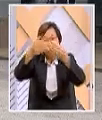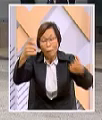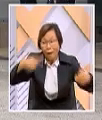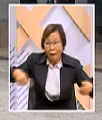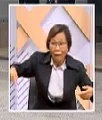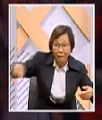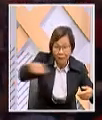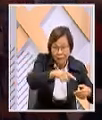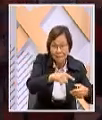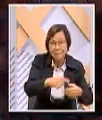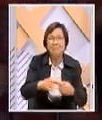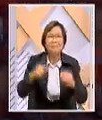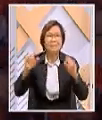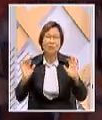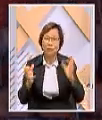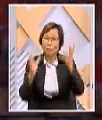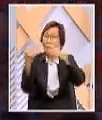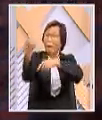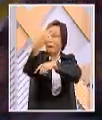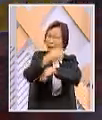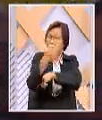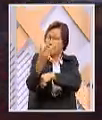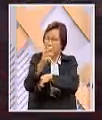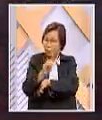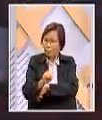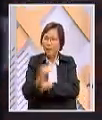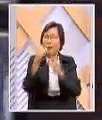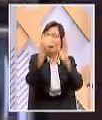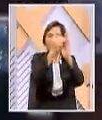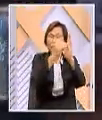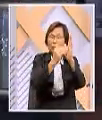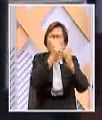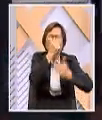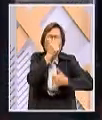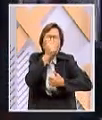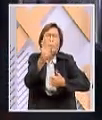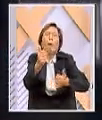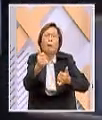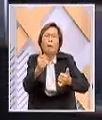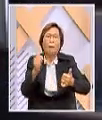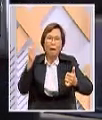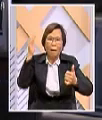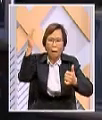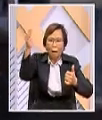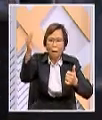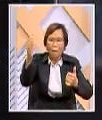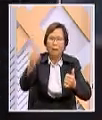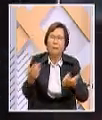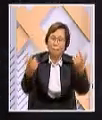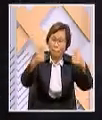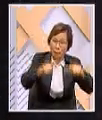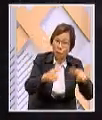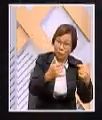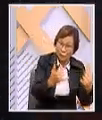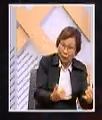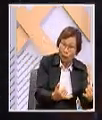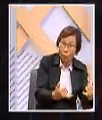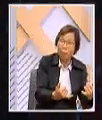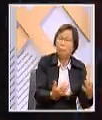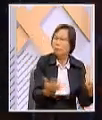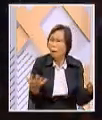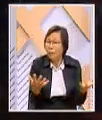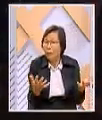anda, bersempena dengan hari RTM, antara acara menarik yang akan berlangsung pada hari ini